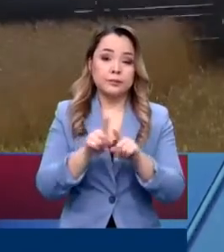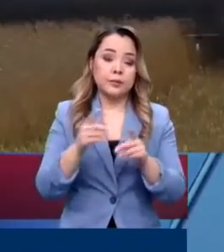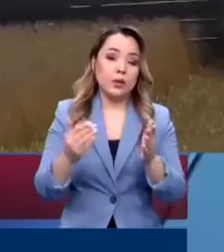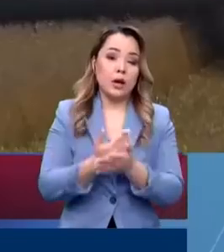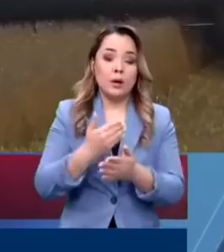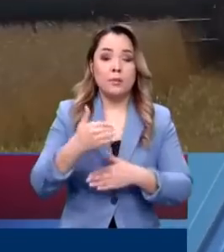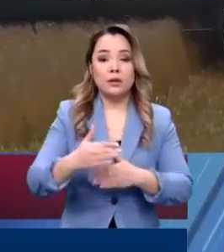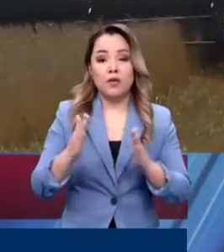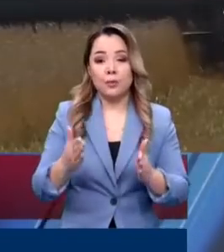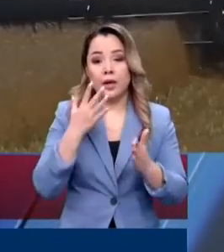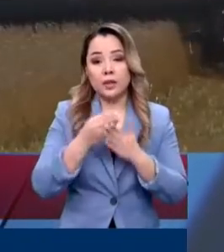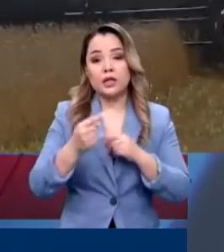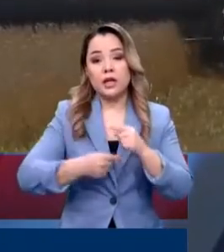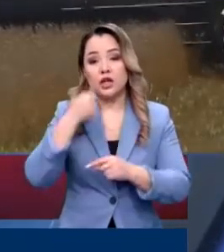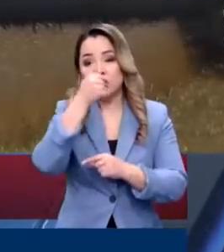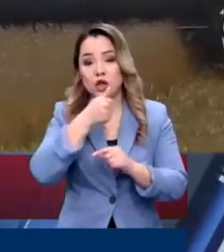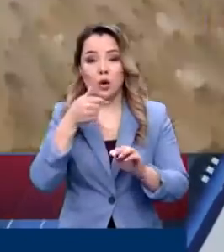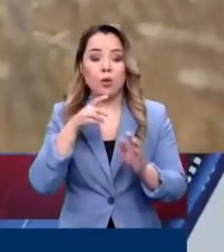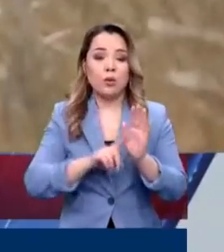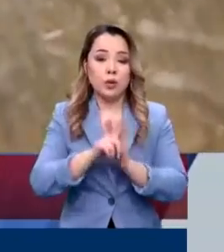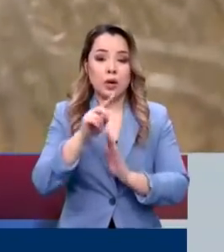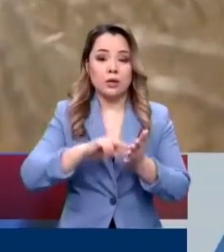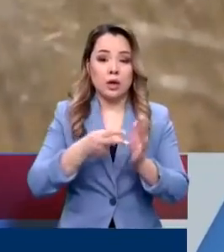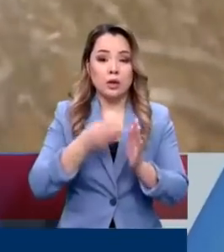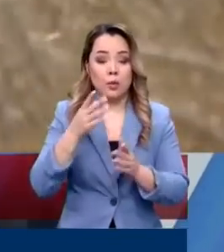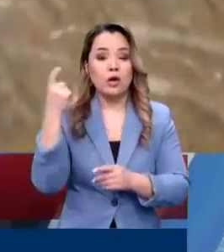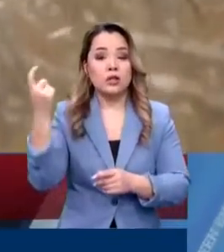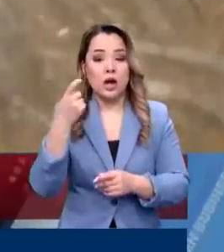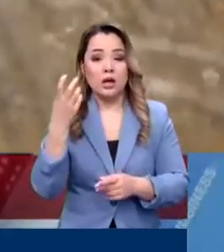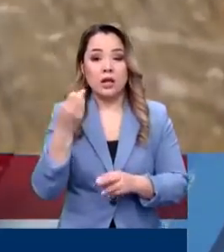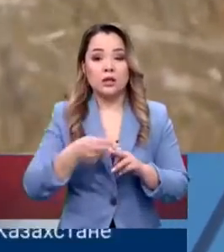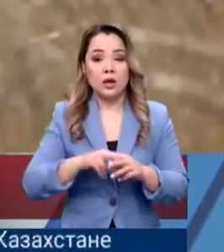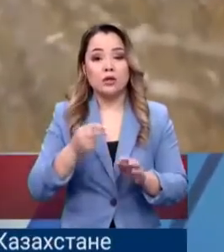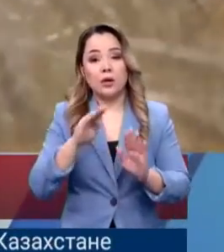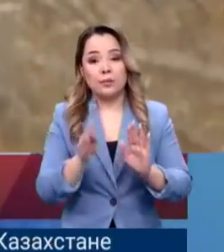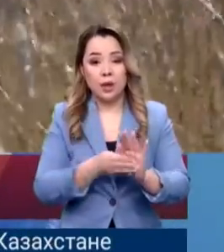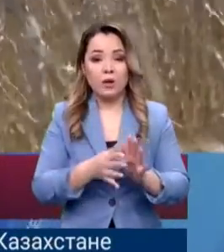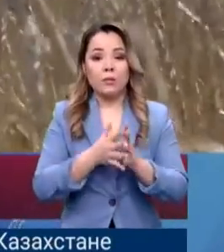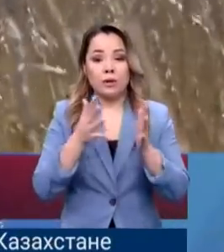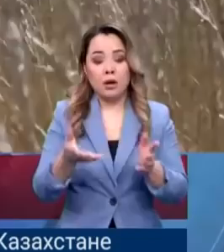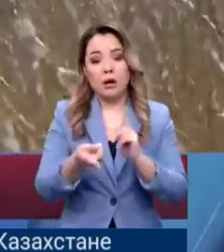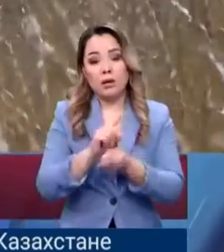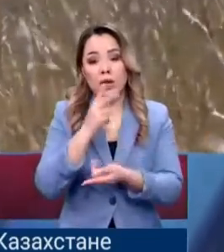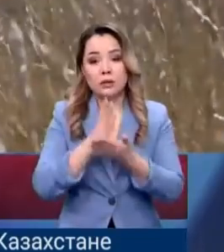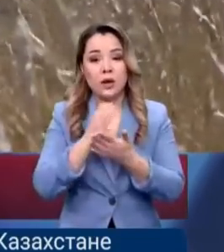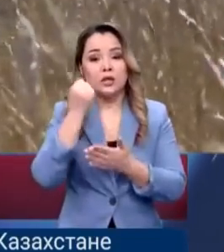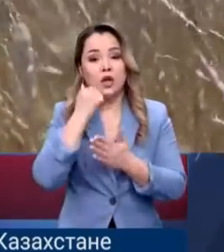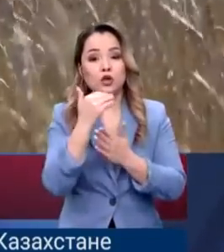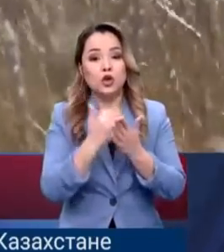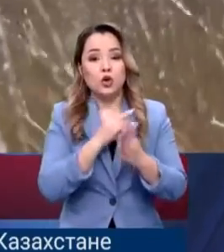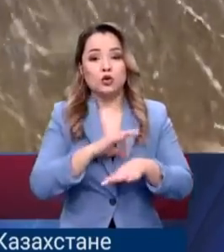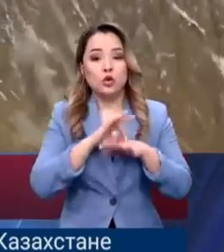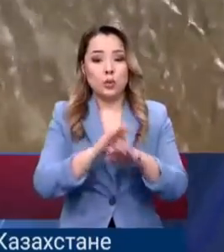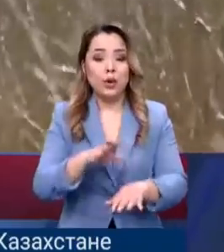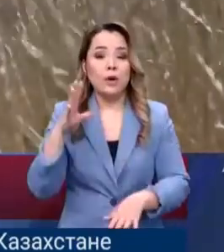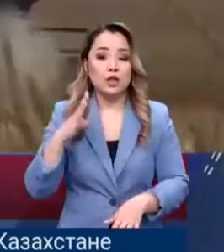жаңа платформасы тек келер жылы іске қосылатын болды. Шаруалар тағы жемқорлар жемтігіне айналған ескі жүйемен жұмыс